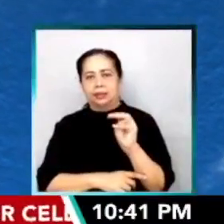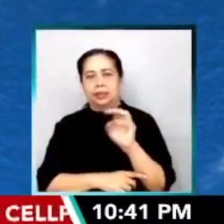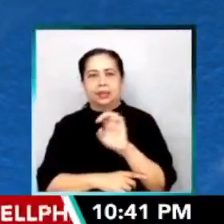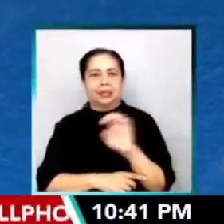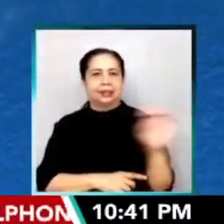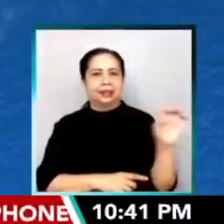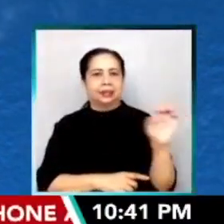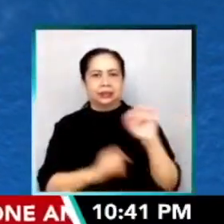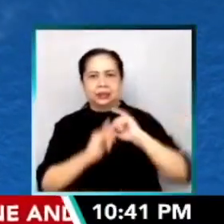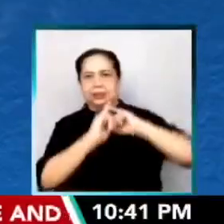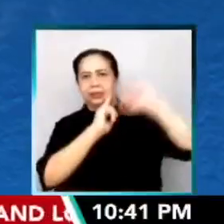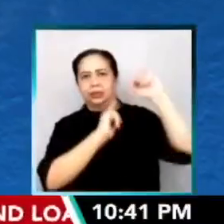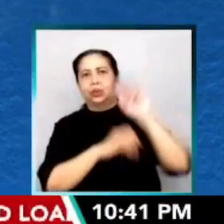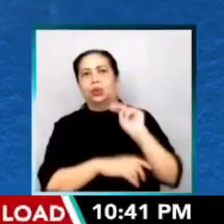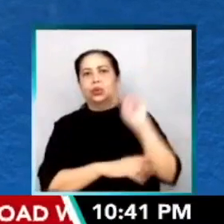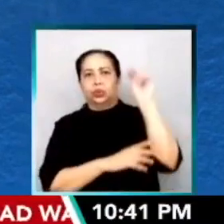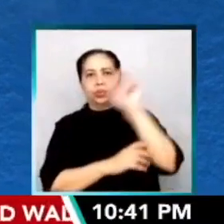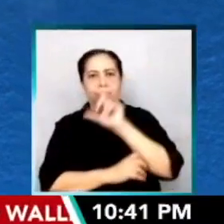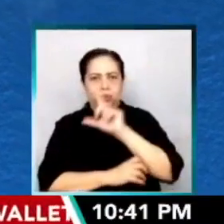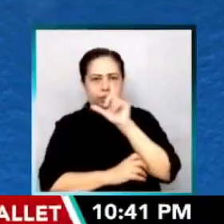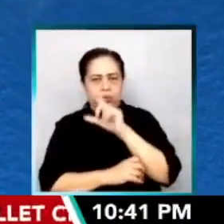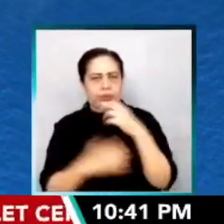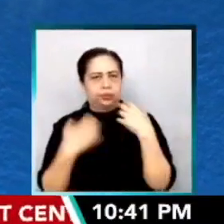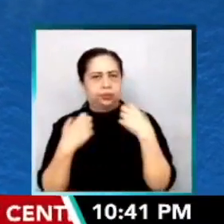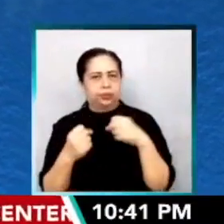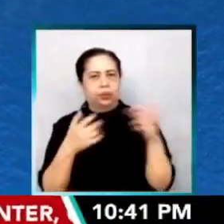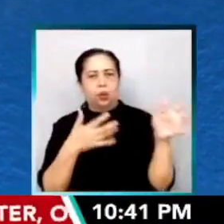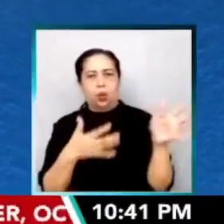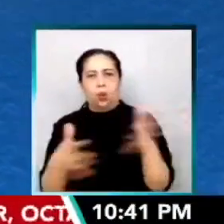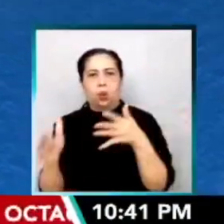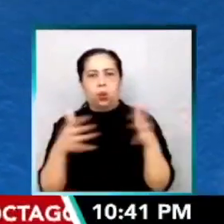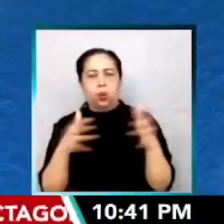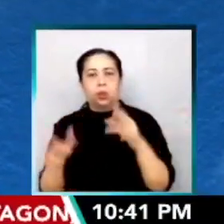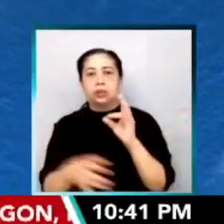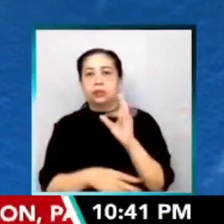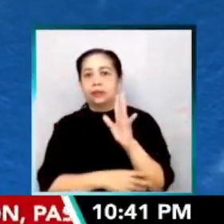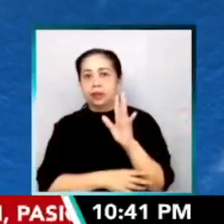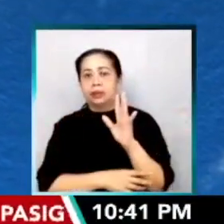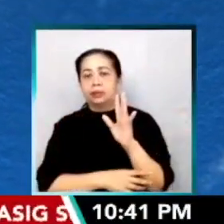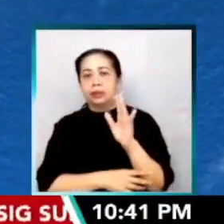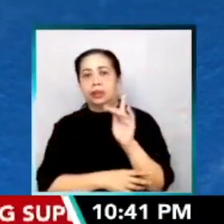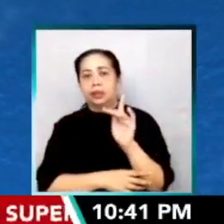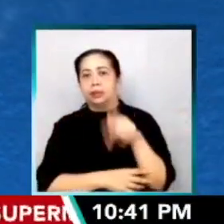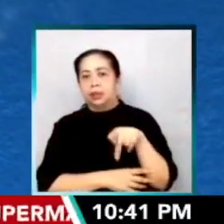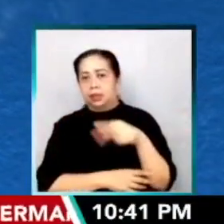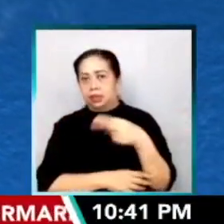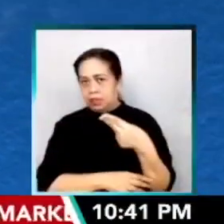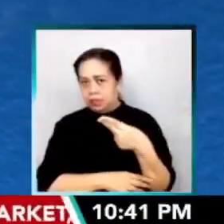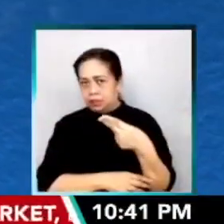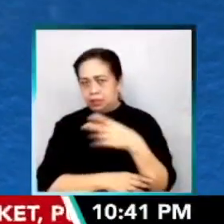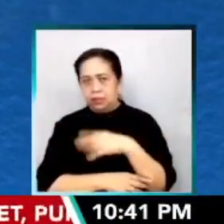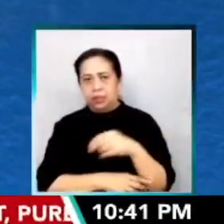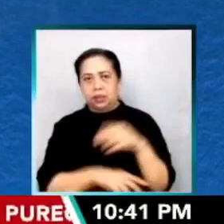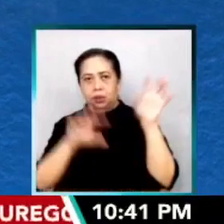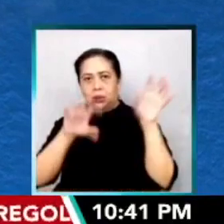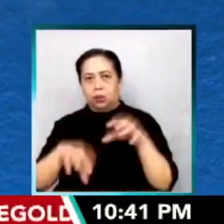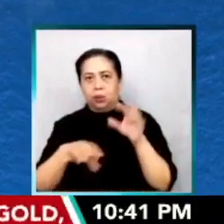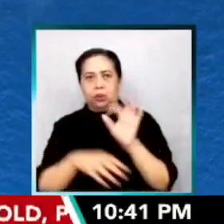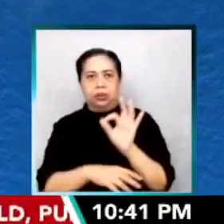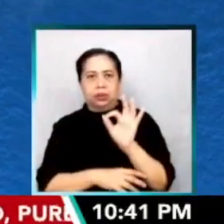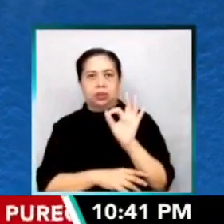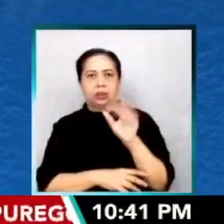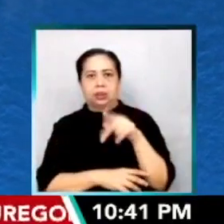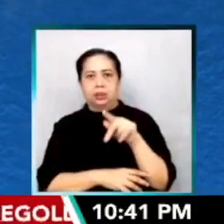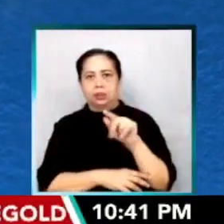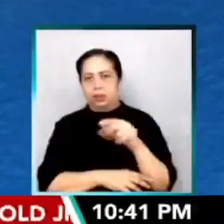extreme northern Luzon. May lakas ng hanging aabot sa 75 kilometers per hour at bugsong 90 kilometers per